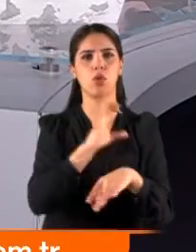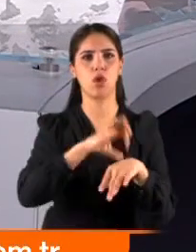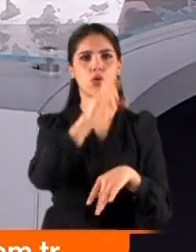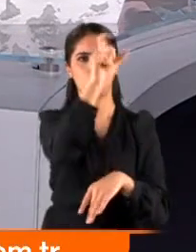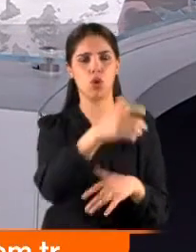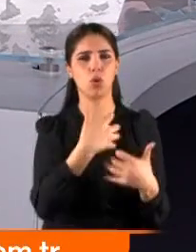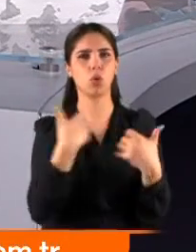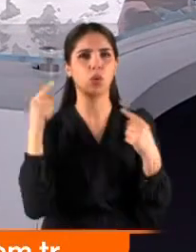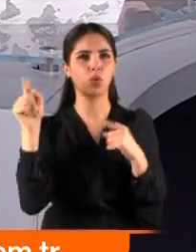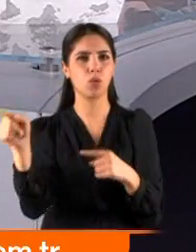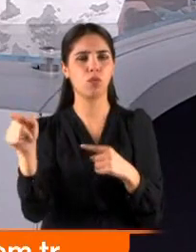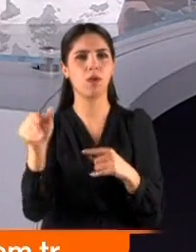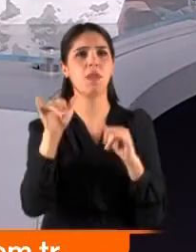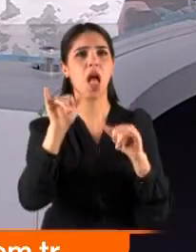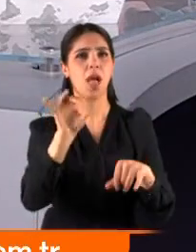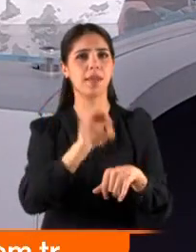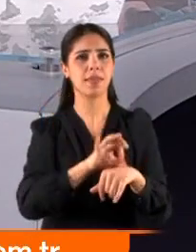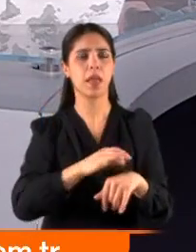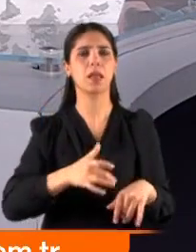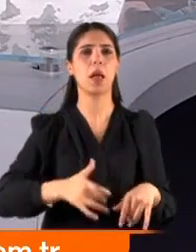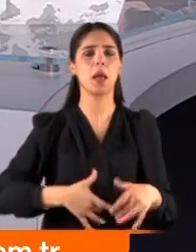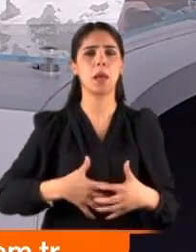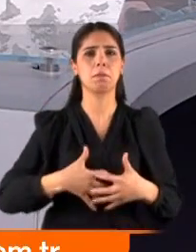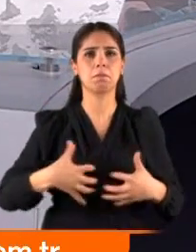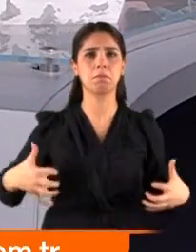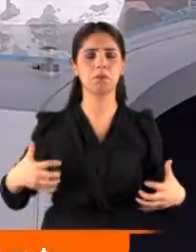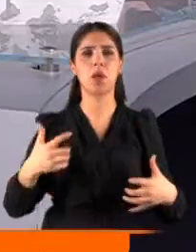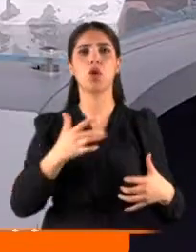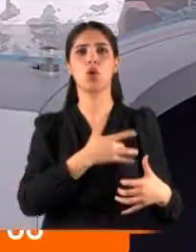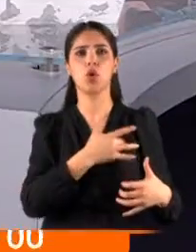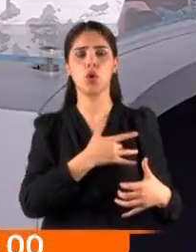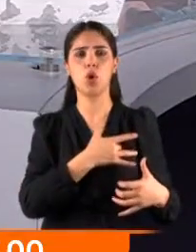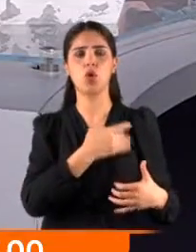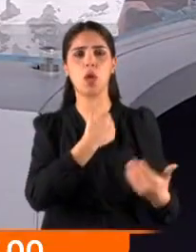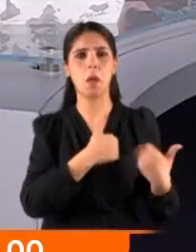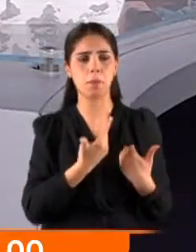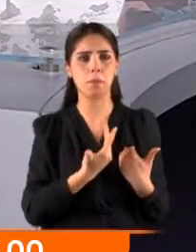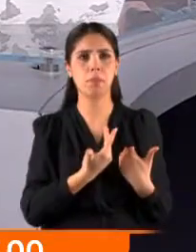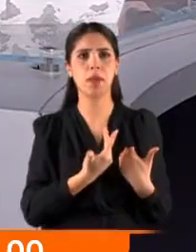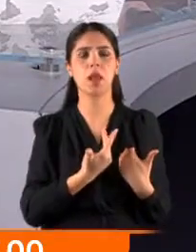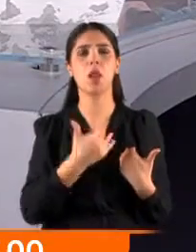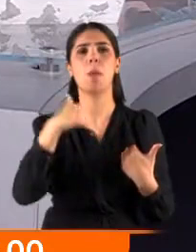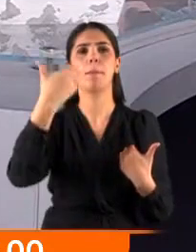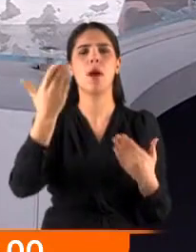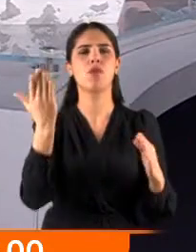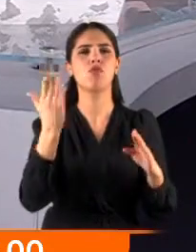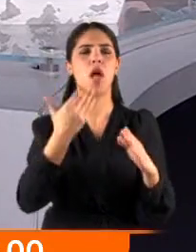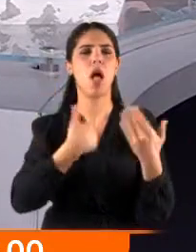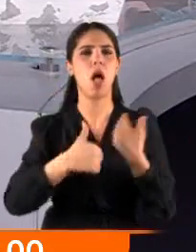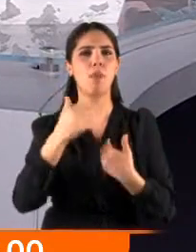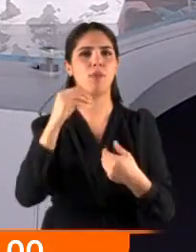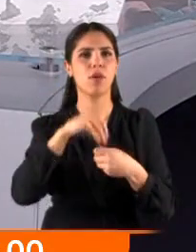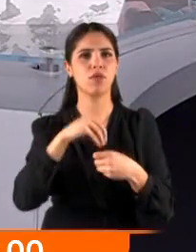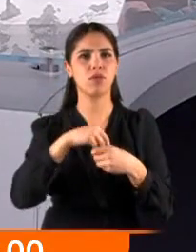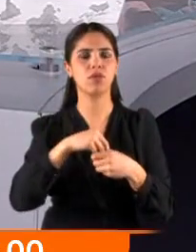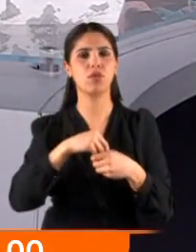doktora güvendi ve aynı anda karın germe, göğüs eti, estetiği ve bişektomi operasyonu için